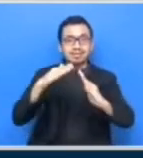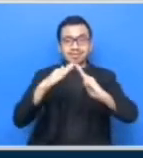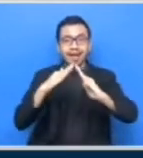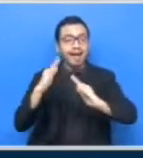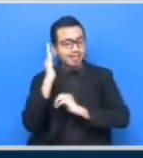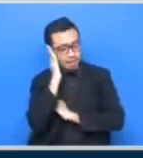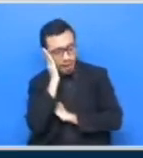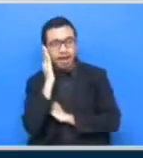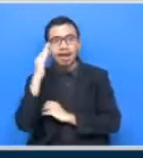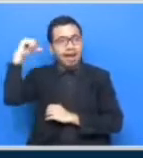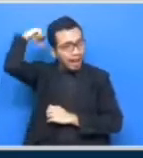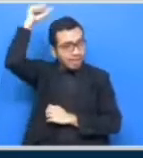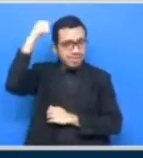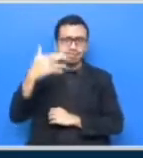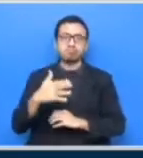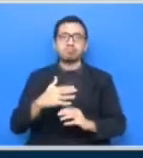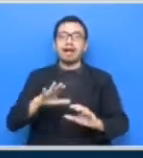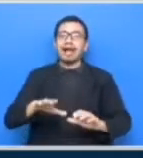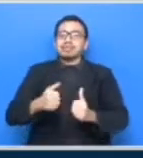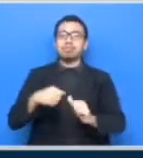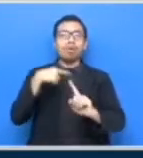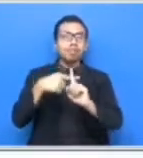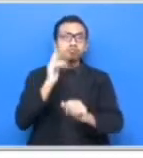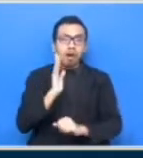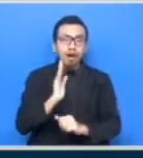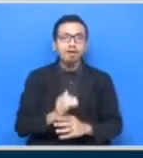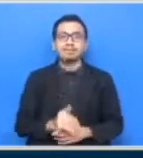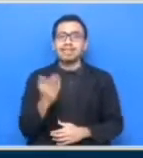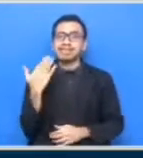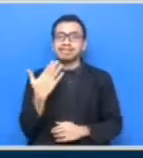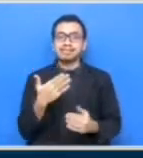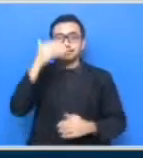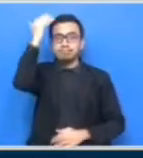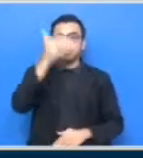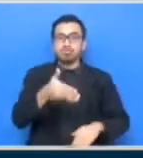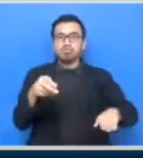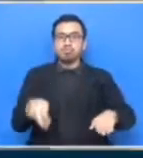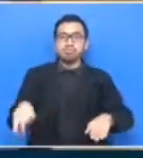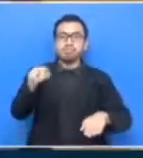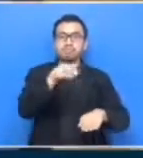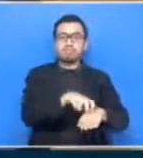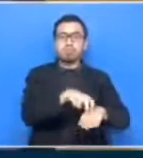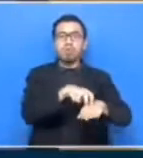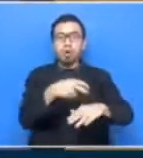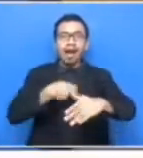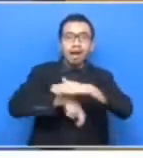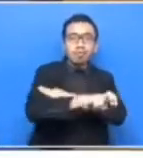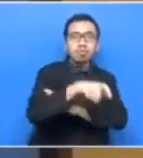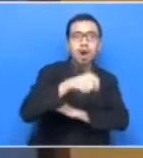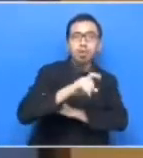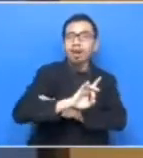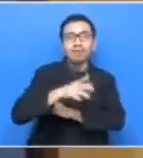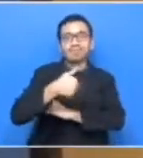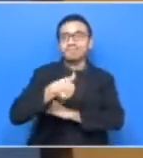tapi saya dengar tadi kabarnya Sudah naik bis sempet naik bis untuk meninggalkan kota Palu ini